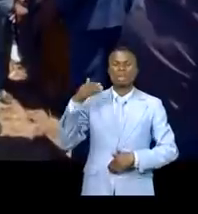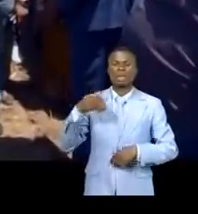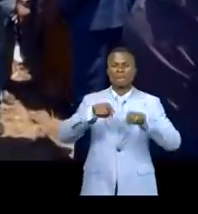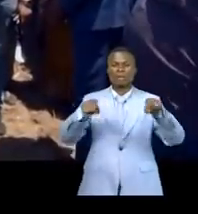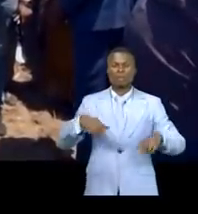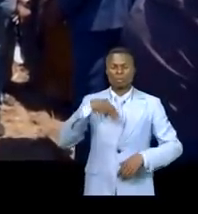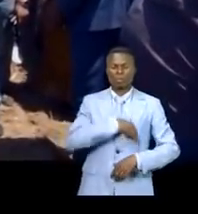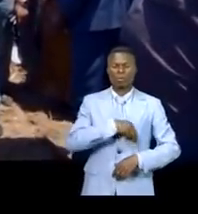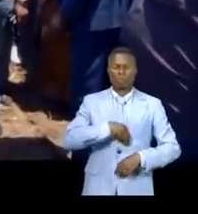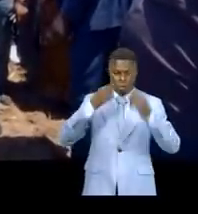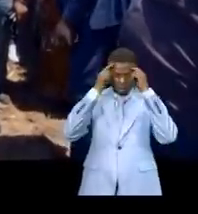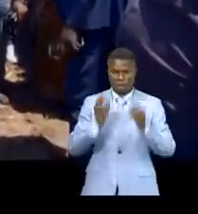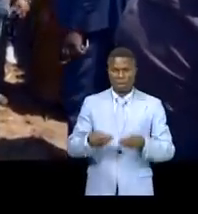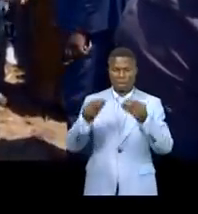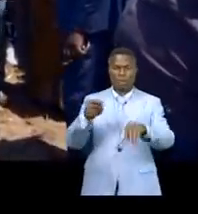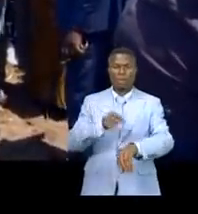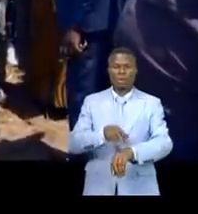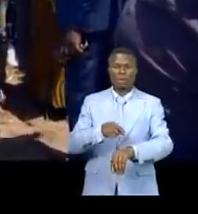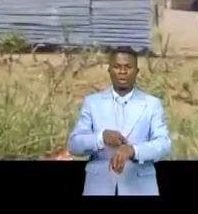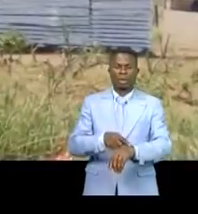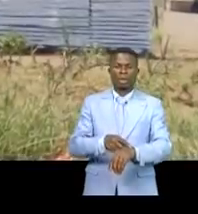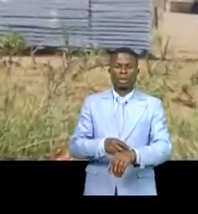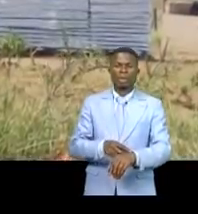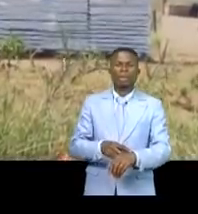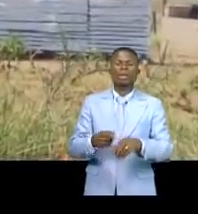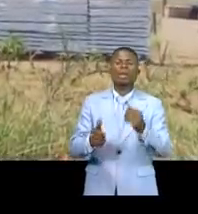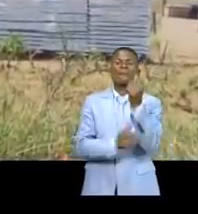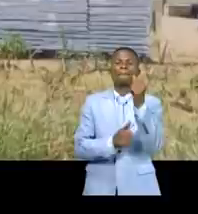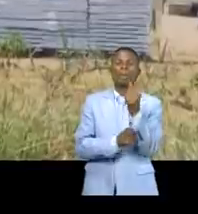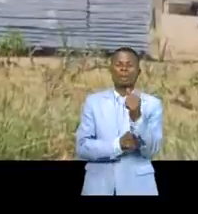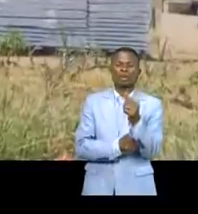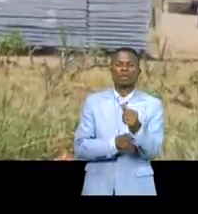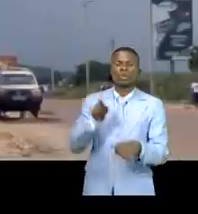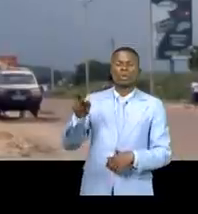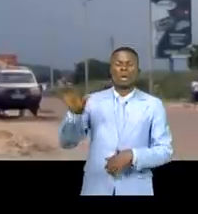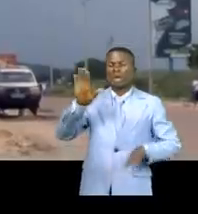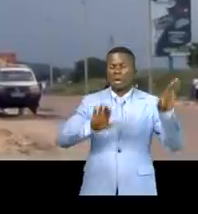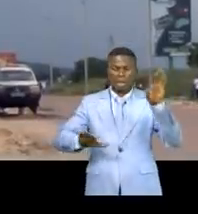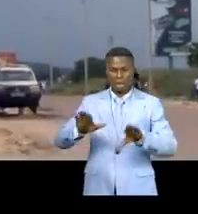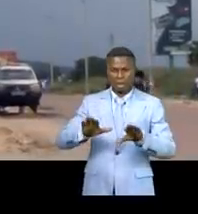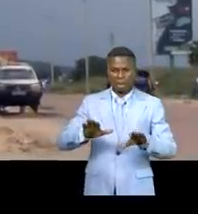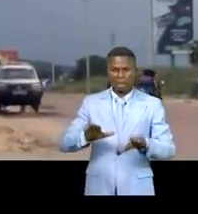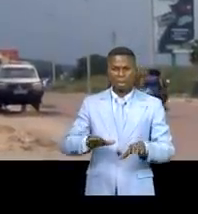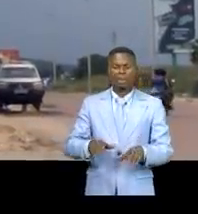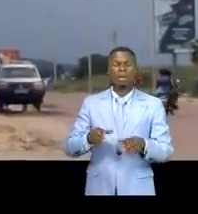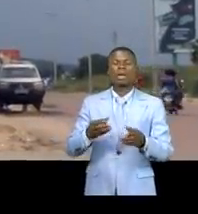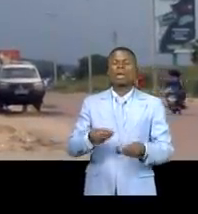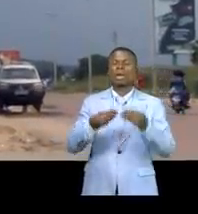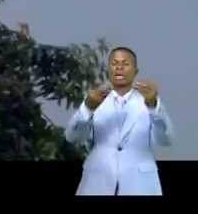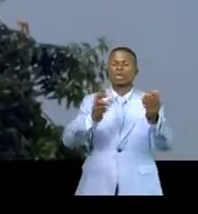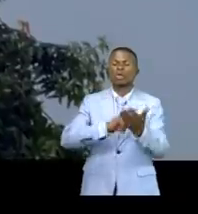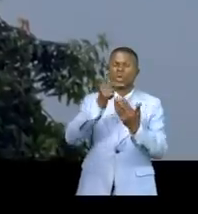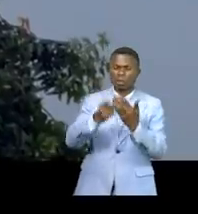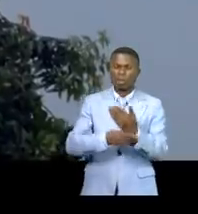mission a décidé notamment d'accorder du temps au CTI de la circonscription foncière de l'Ontsele de mettre à la disposition de la commission dès ce